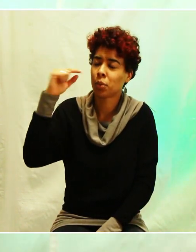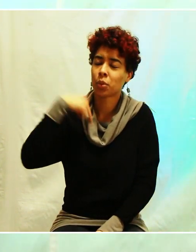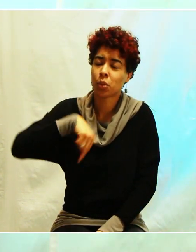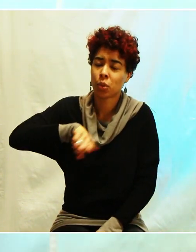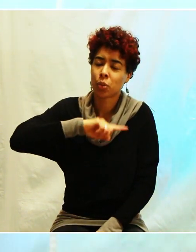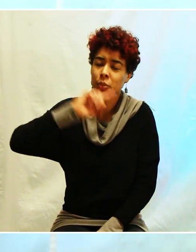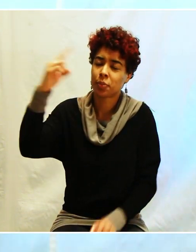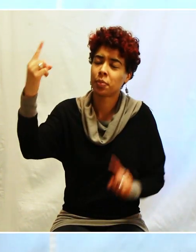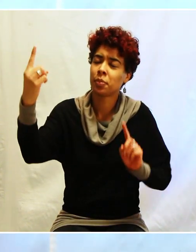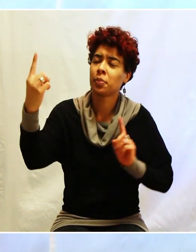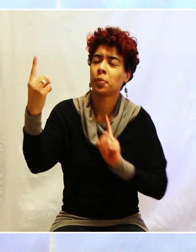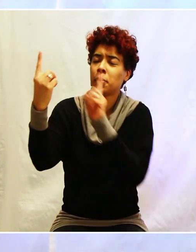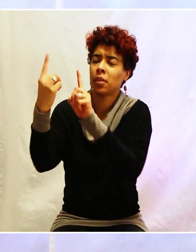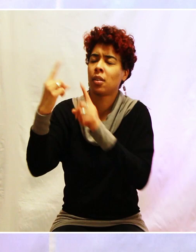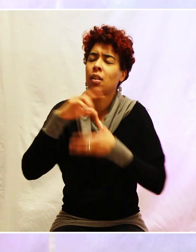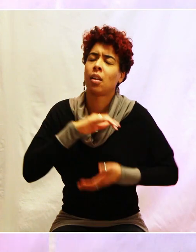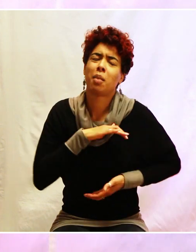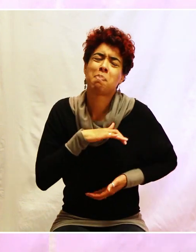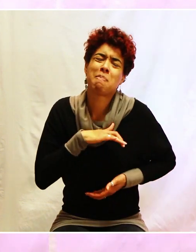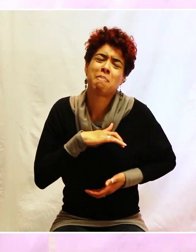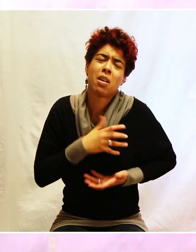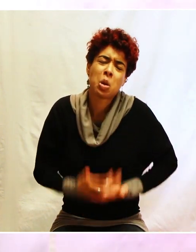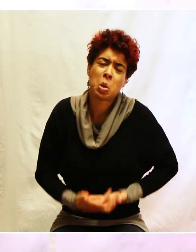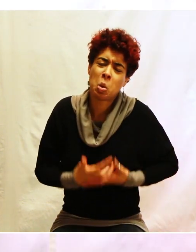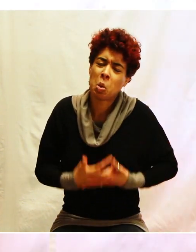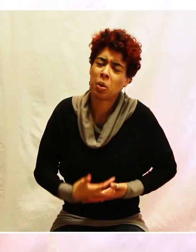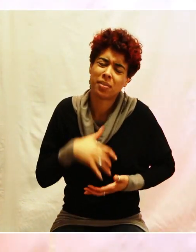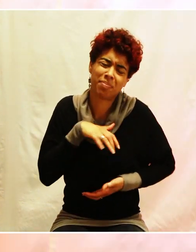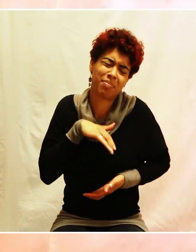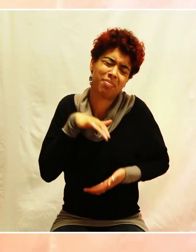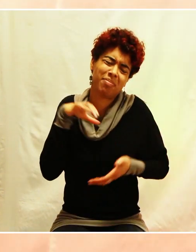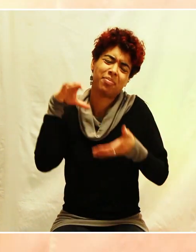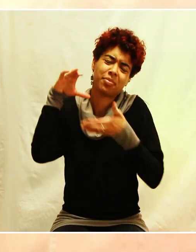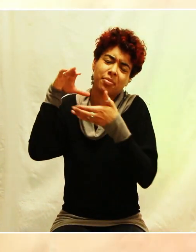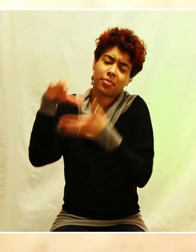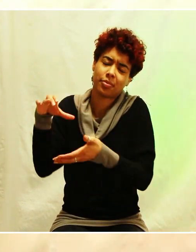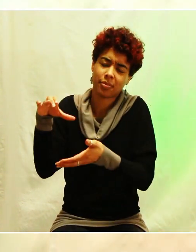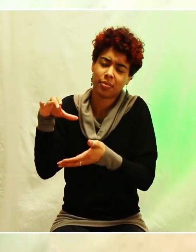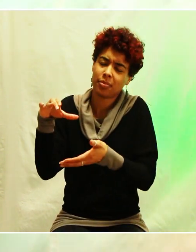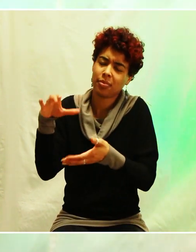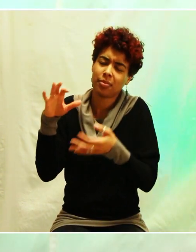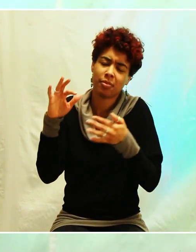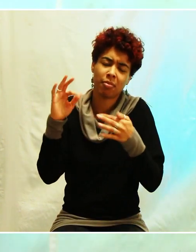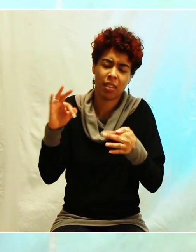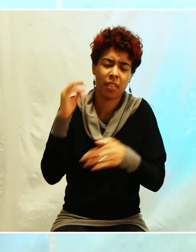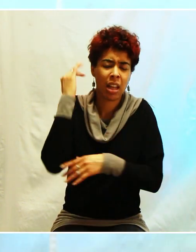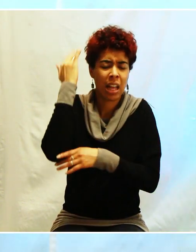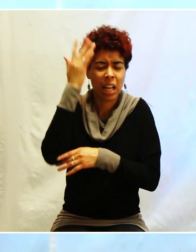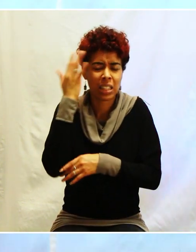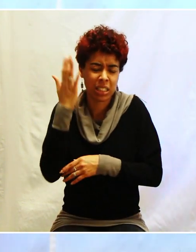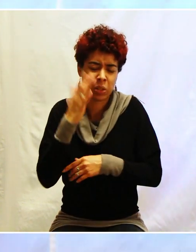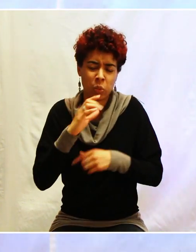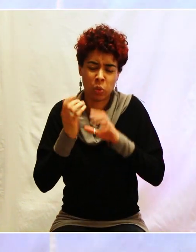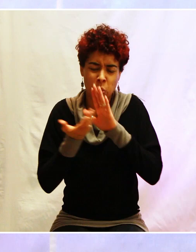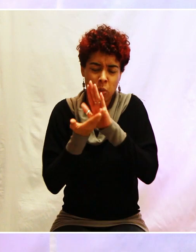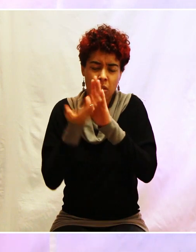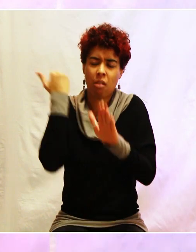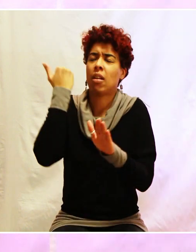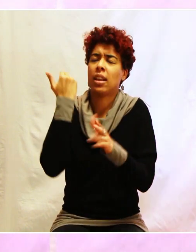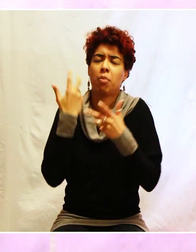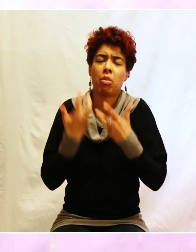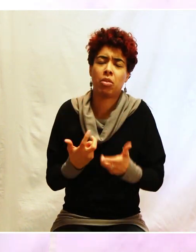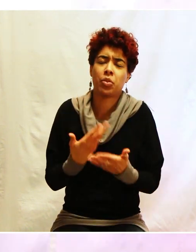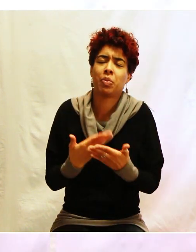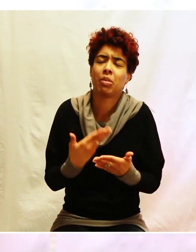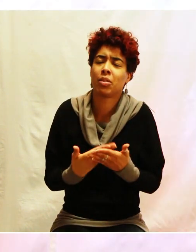présence, à venir déposer nos fardeaux, nos soucis. Seigneur, nous voulons bannir toute forme d'inquiétude de nos cœurs. Merci